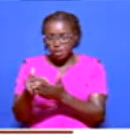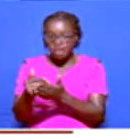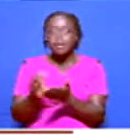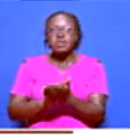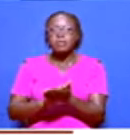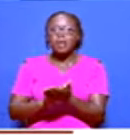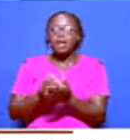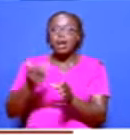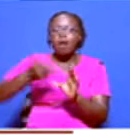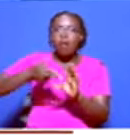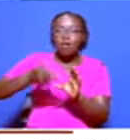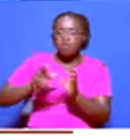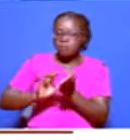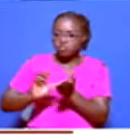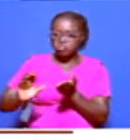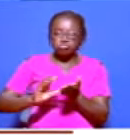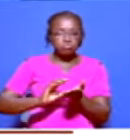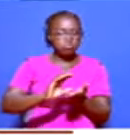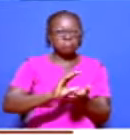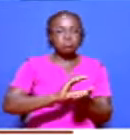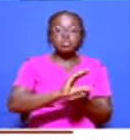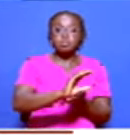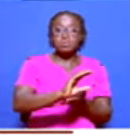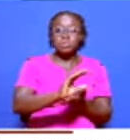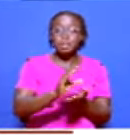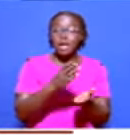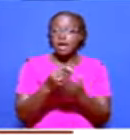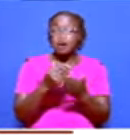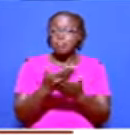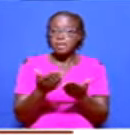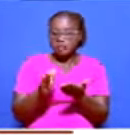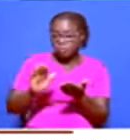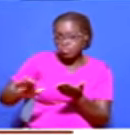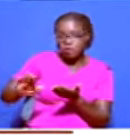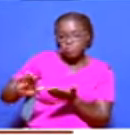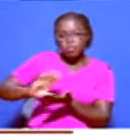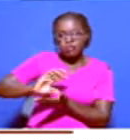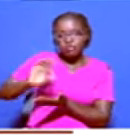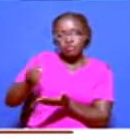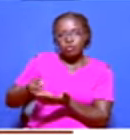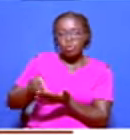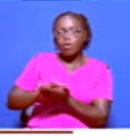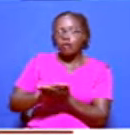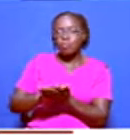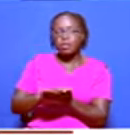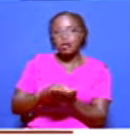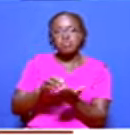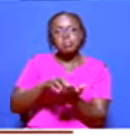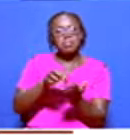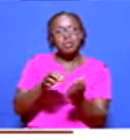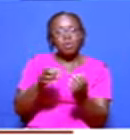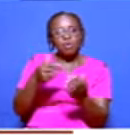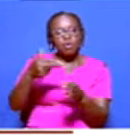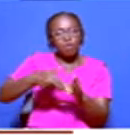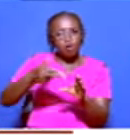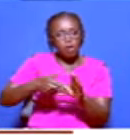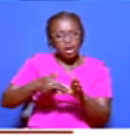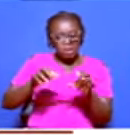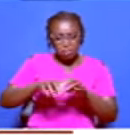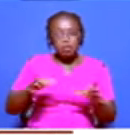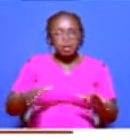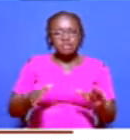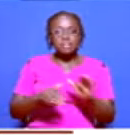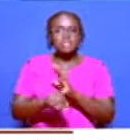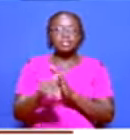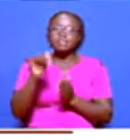Pesa hizo mtazamaji zitatumiwa kukamilisha masalia ruzuku kwa wasambazaji mafuta chini ya mpango wa